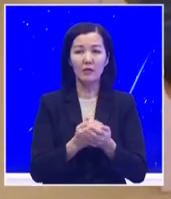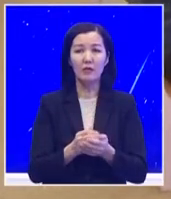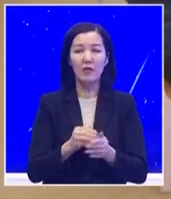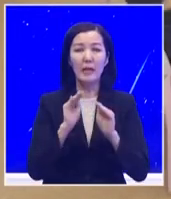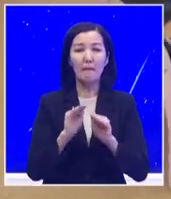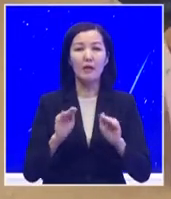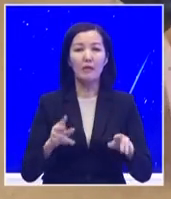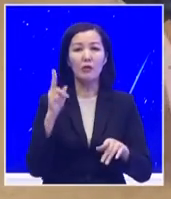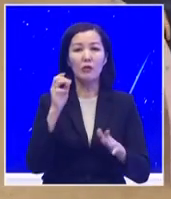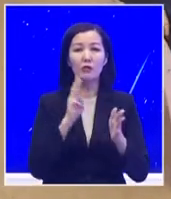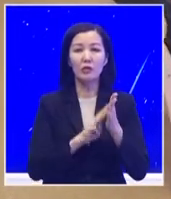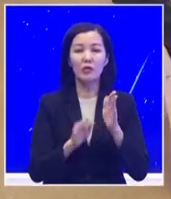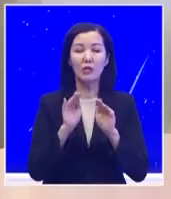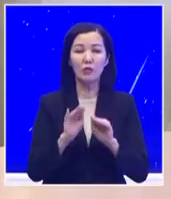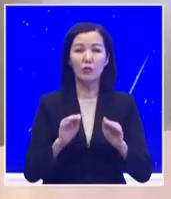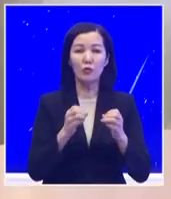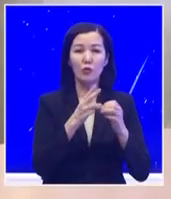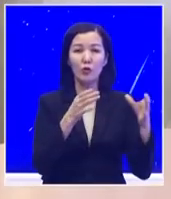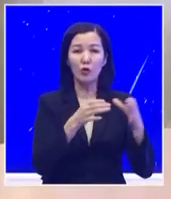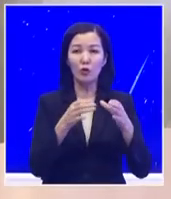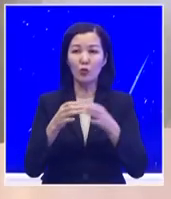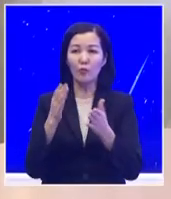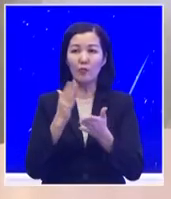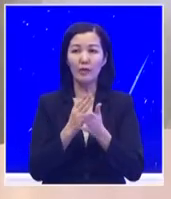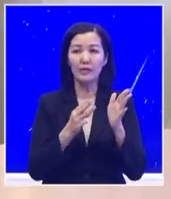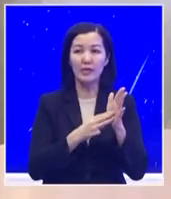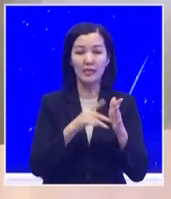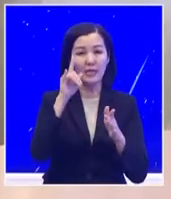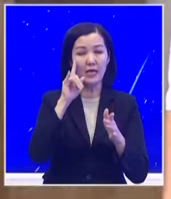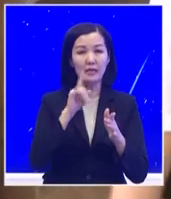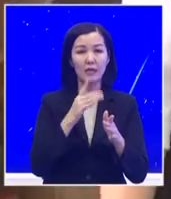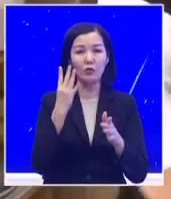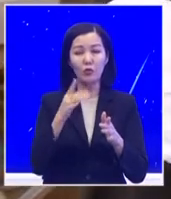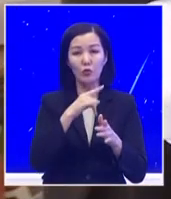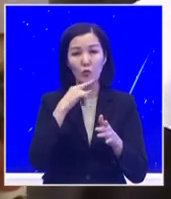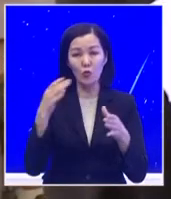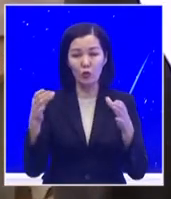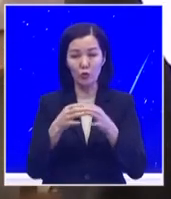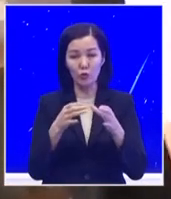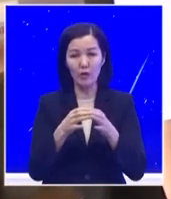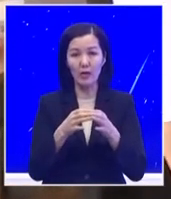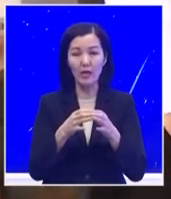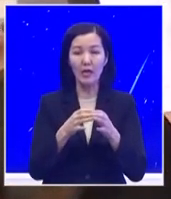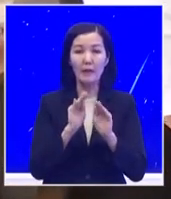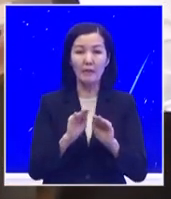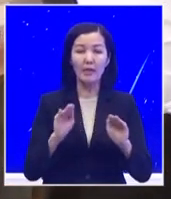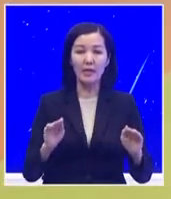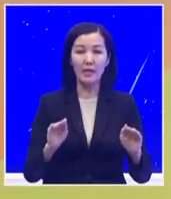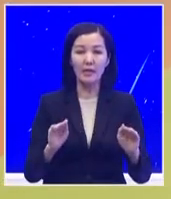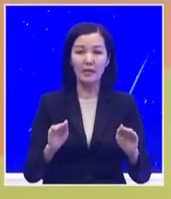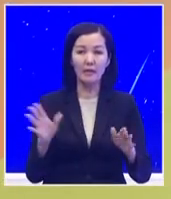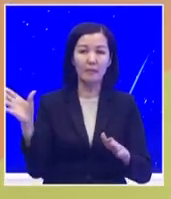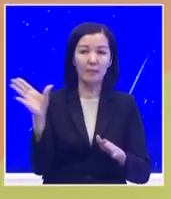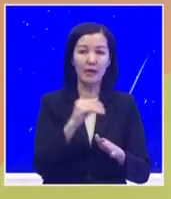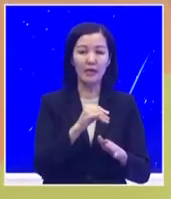Балабақша 280 орындық, 12 топ оқытылып жатыр. 8-і қазақ болса, 4-еуі орыс тобы. Бұлдырлаған бұл бүлдіршіндердің